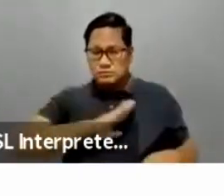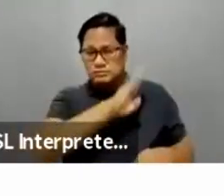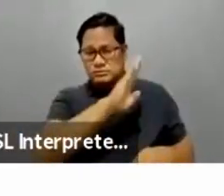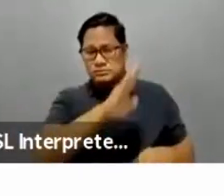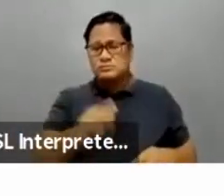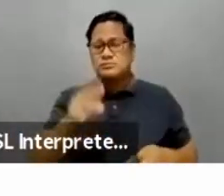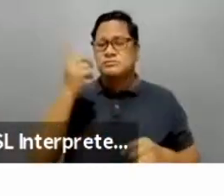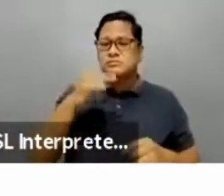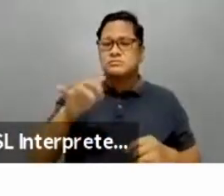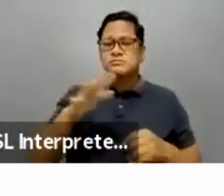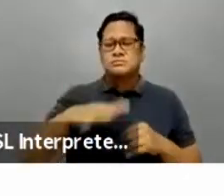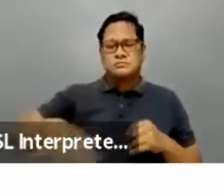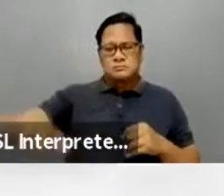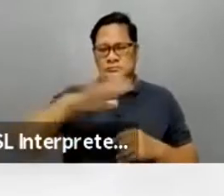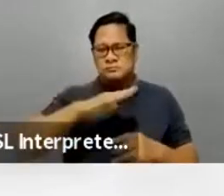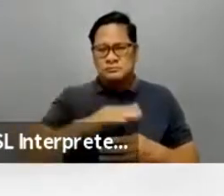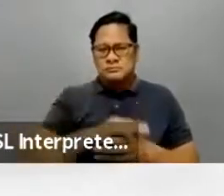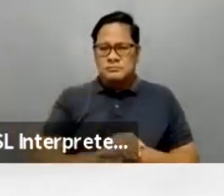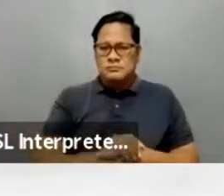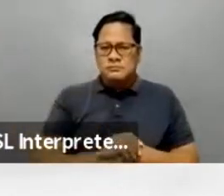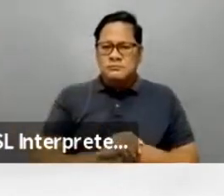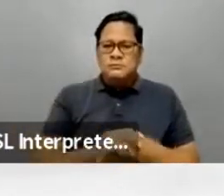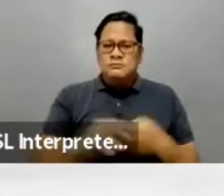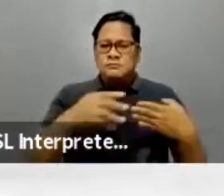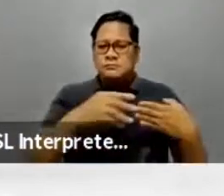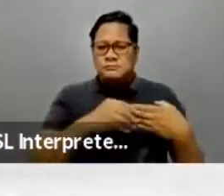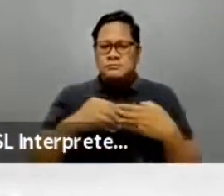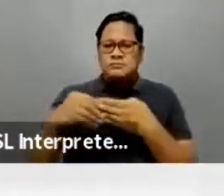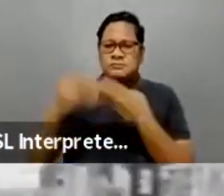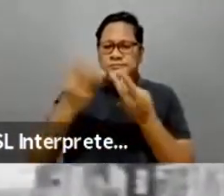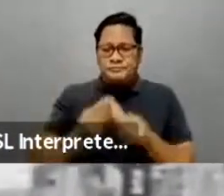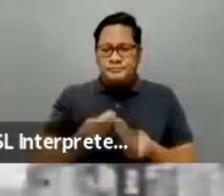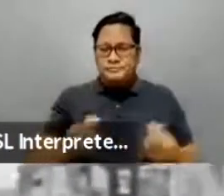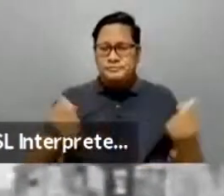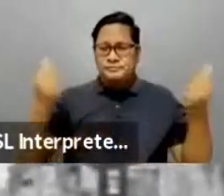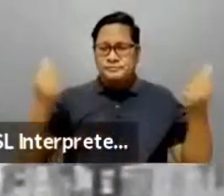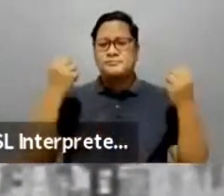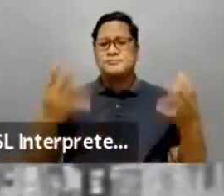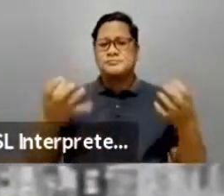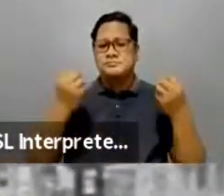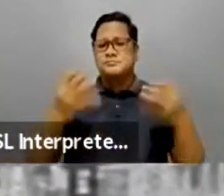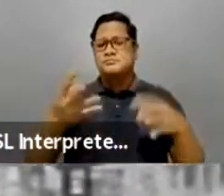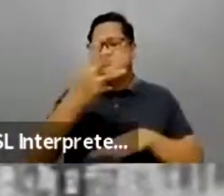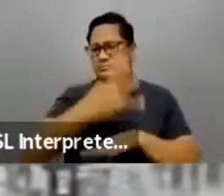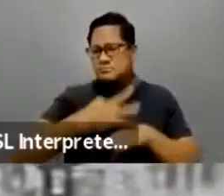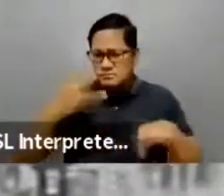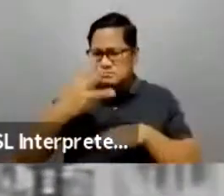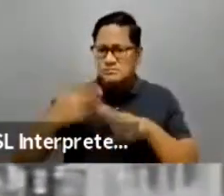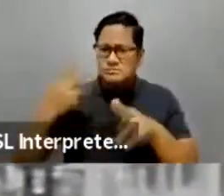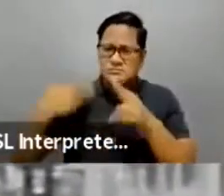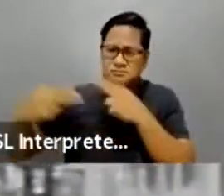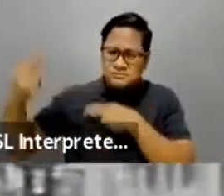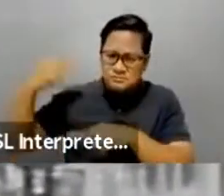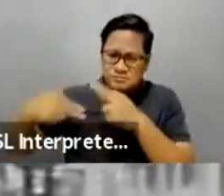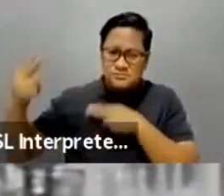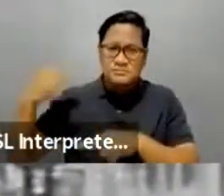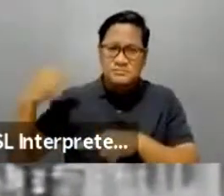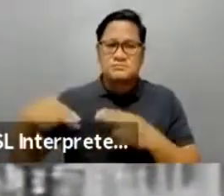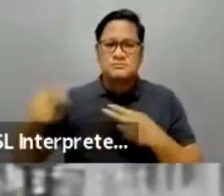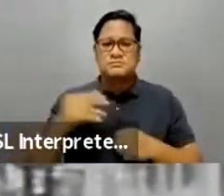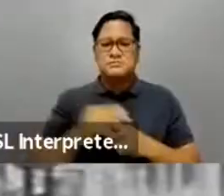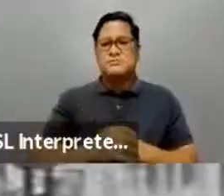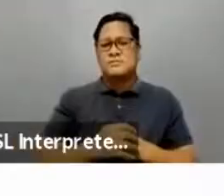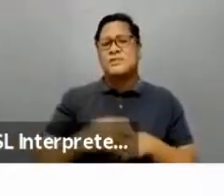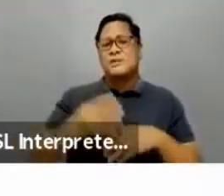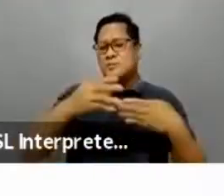bagangit baylan. Pinunong hihilom sa kairaming sukat sa aming kasaysayan,